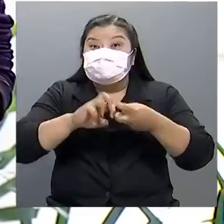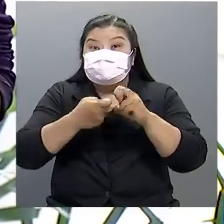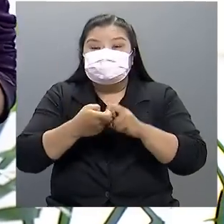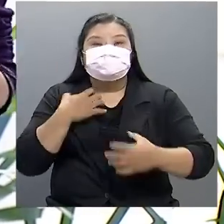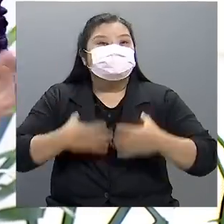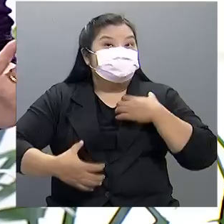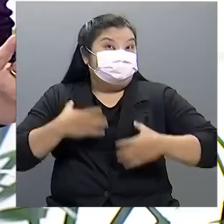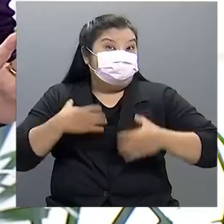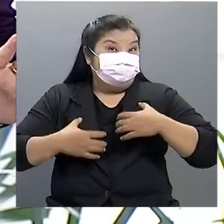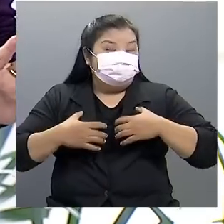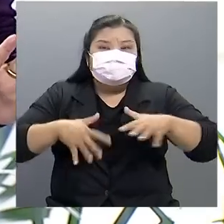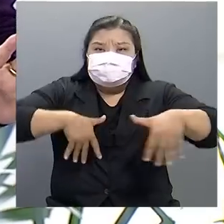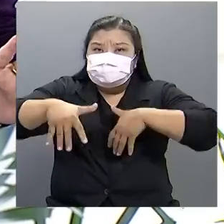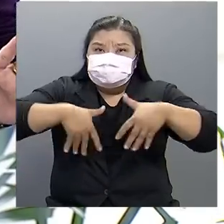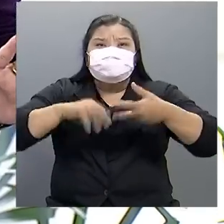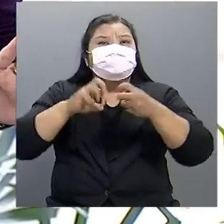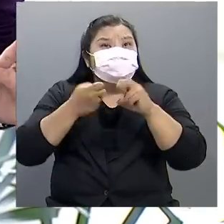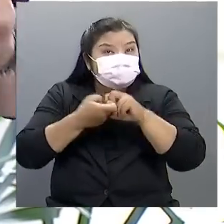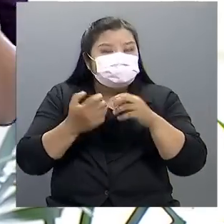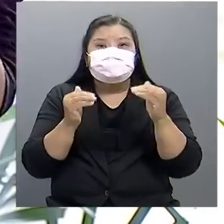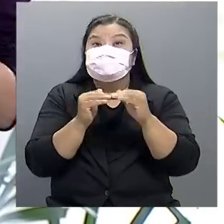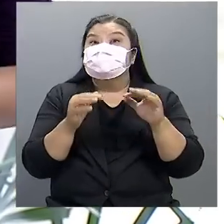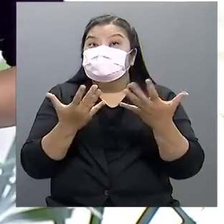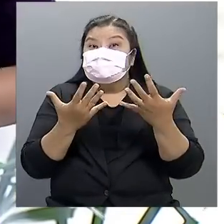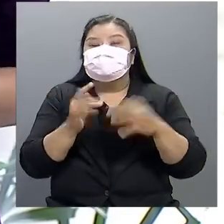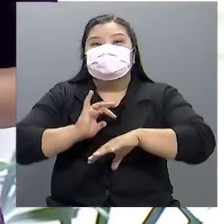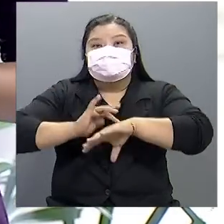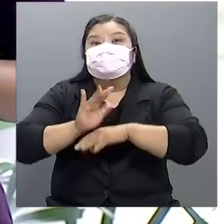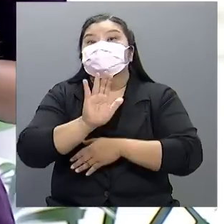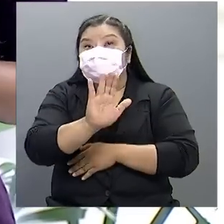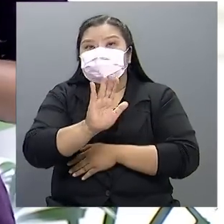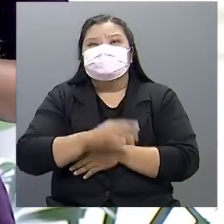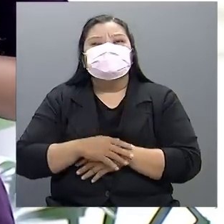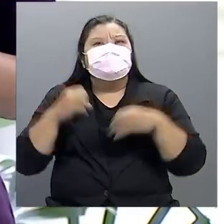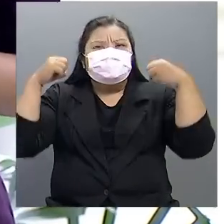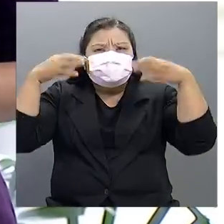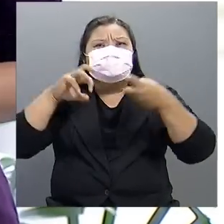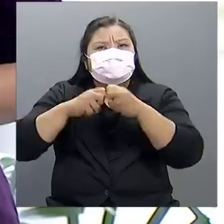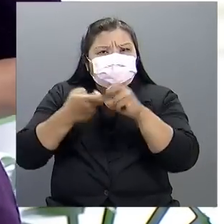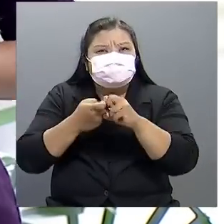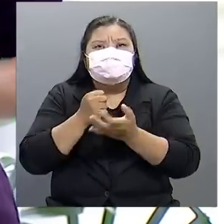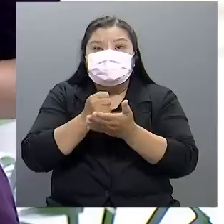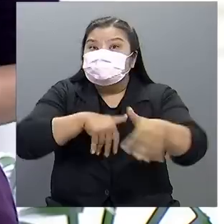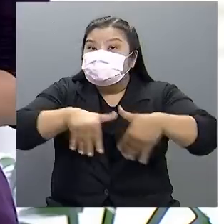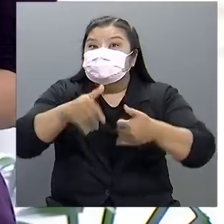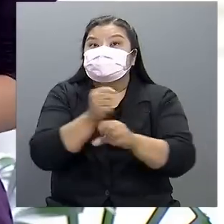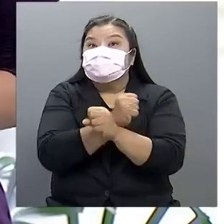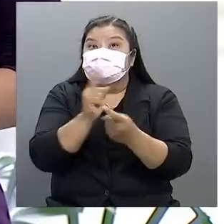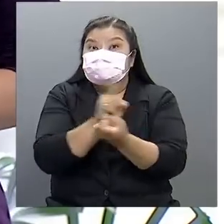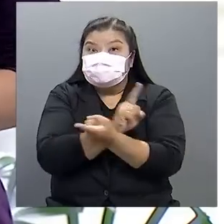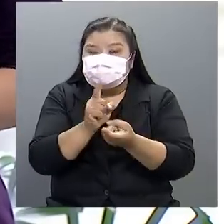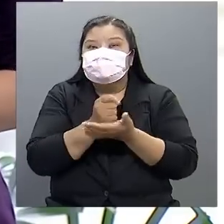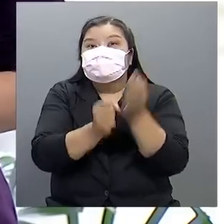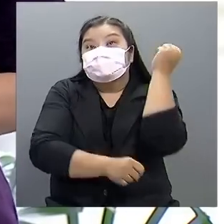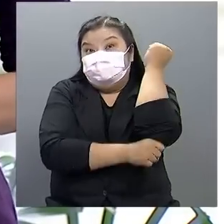ัวสาธารณุประโภคมาเด๋ยรควเป็คำส่งแวดรอมใหพงประสงค์อยากจะเตือนภัสัมคมชวยหผู้ยากร้ายเรนเชินเลยนะคะหมายเลขโรศ